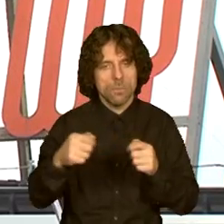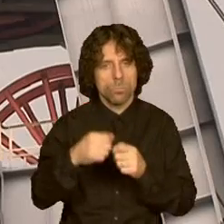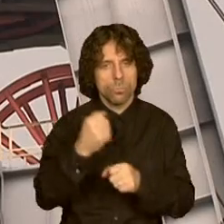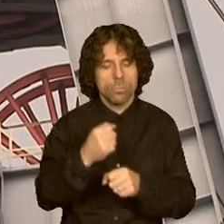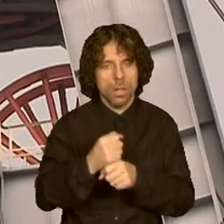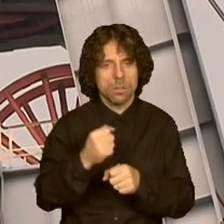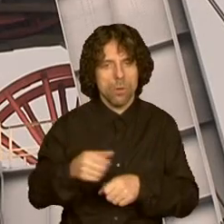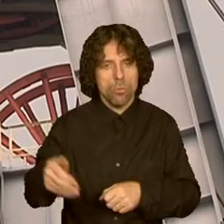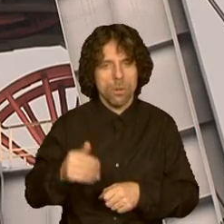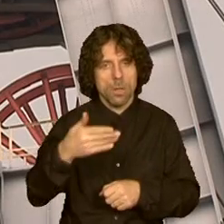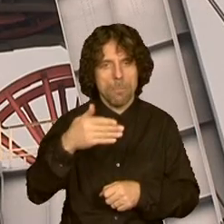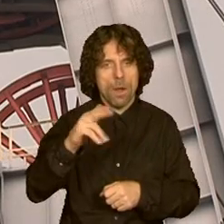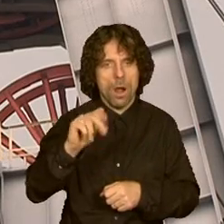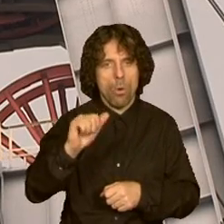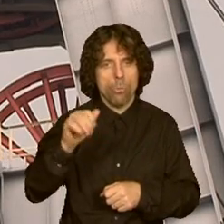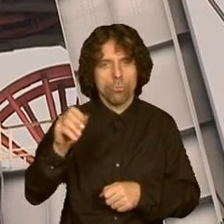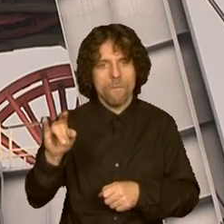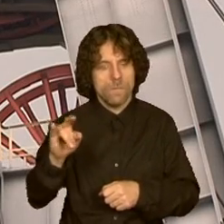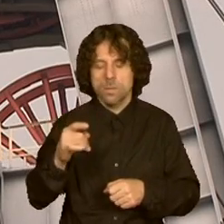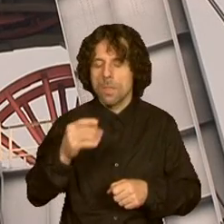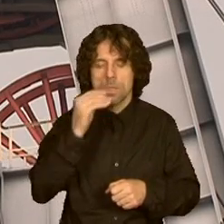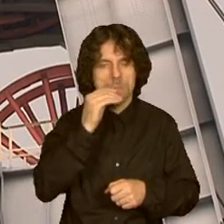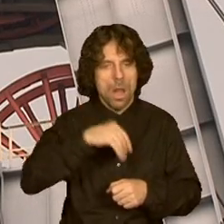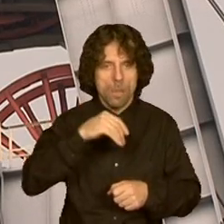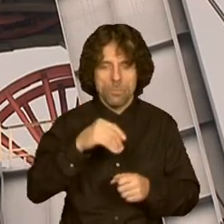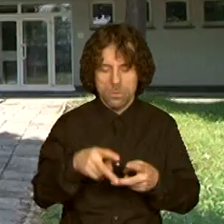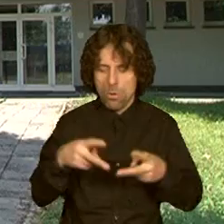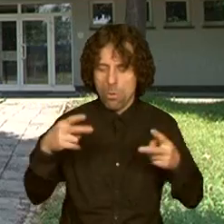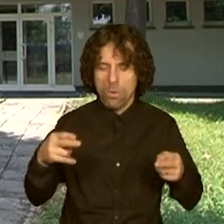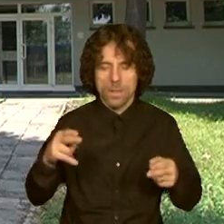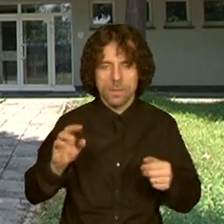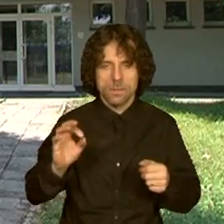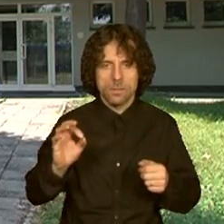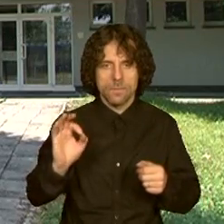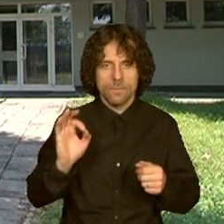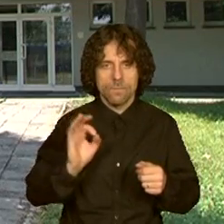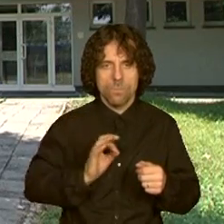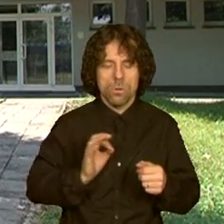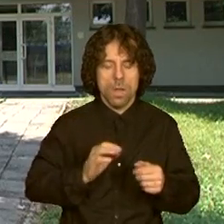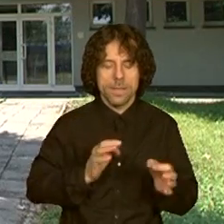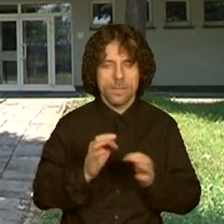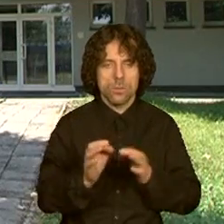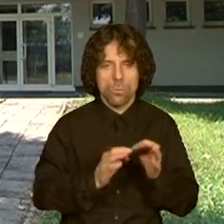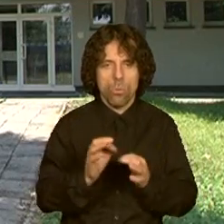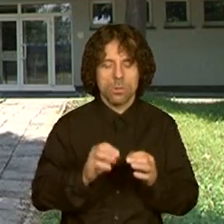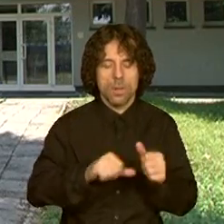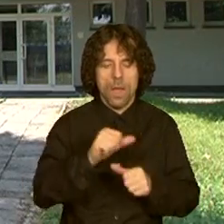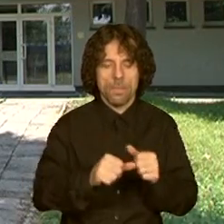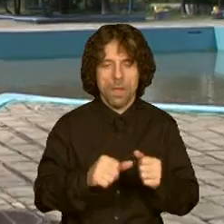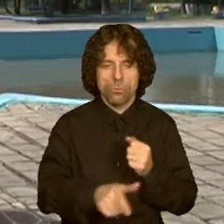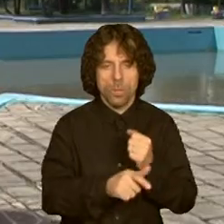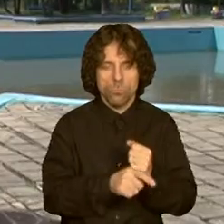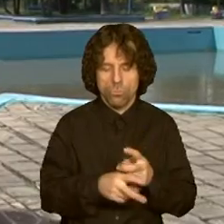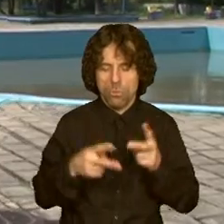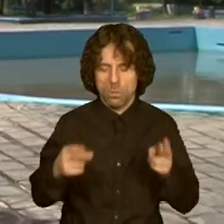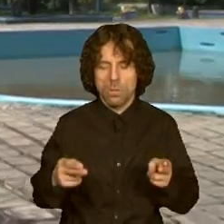doskonałej współpracy z załogą kopalnia Makoszowy przeżywała najlepszy okres w swojej historii. Były to lata